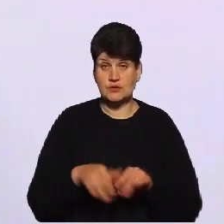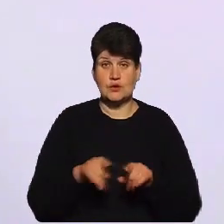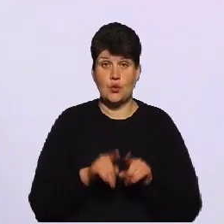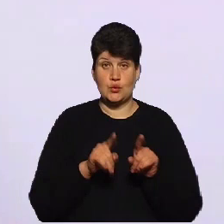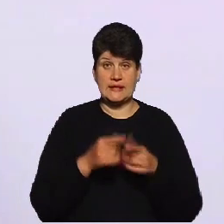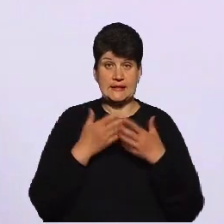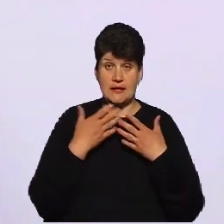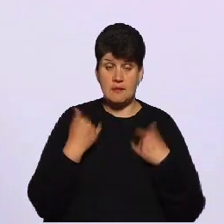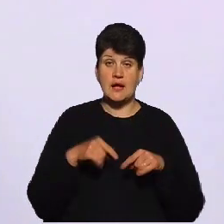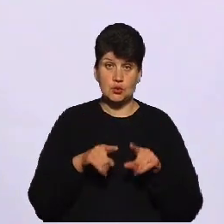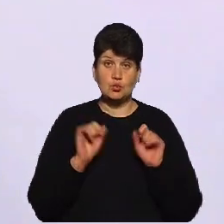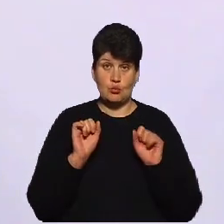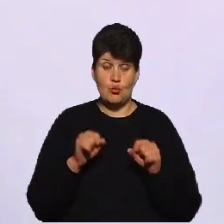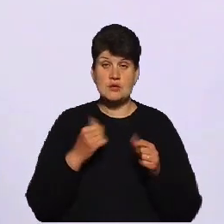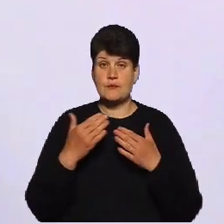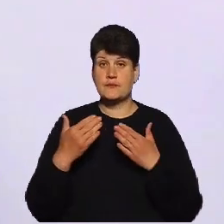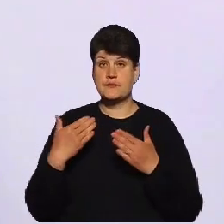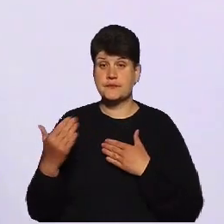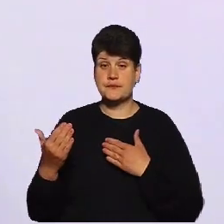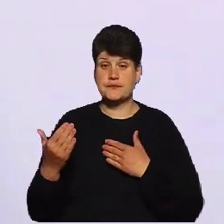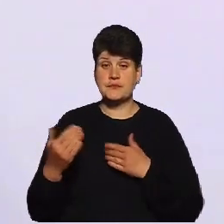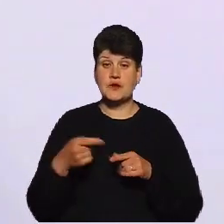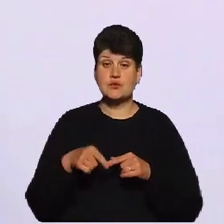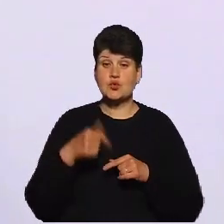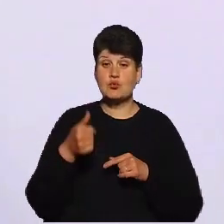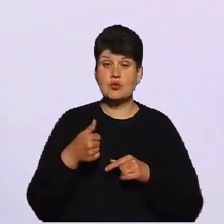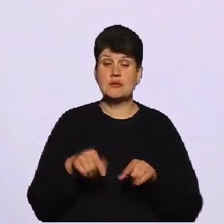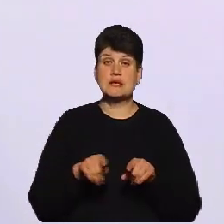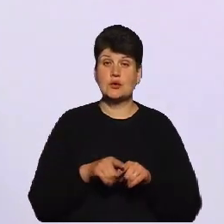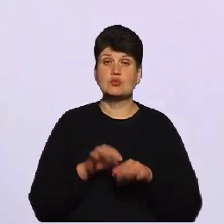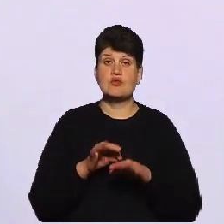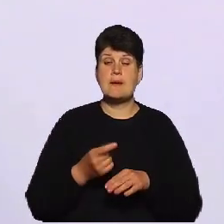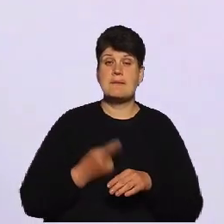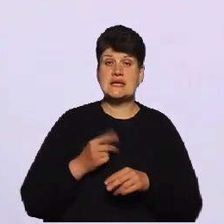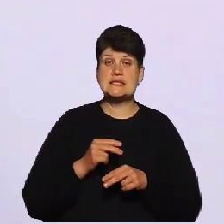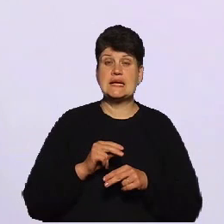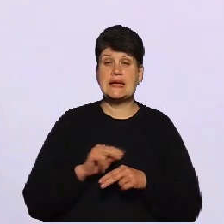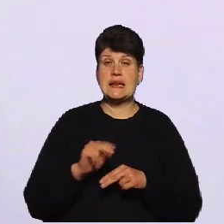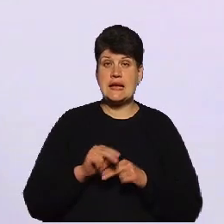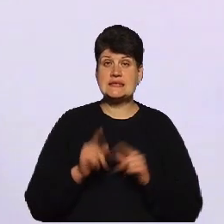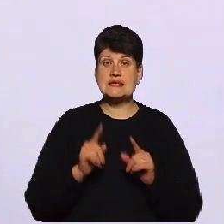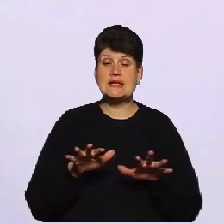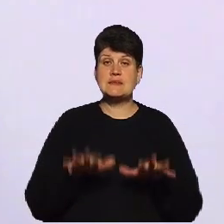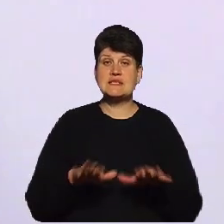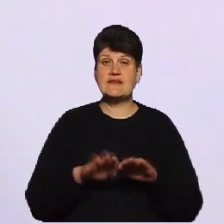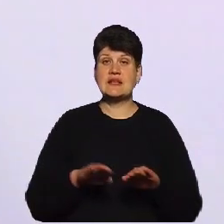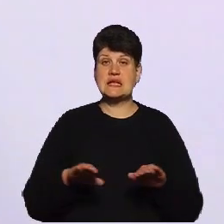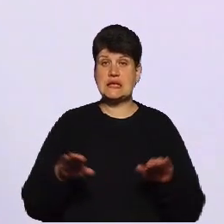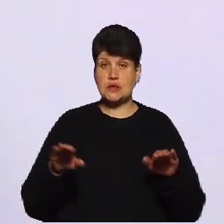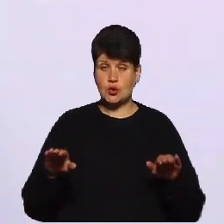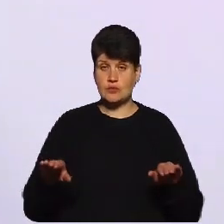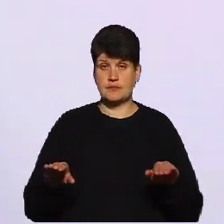можна поспілкуватися. Ось цього року ми також проводимо майстер-класи, але ще для місцевих діток, тому що не хотіли б